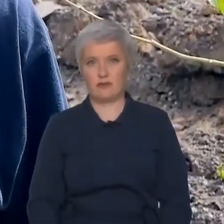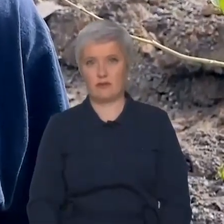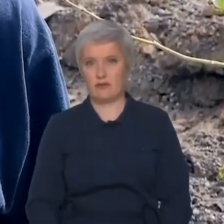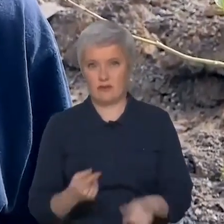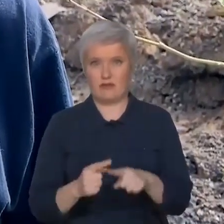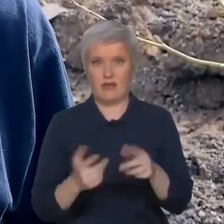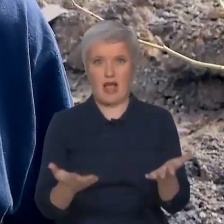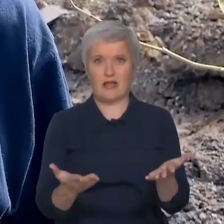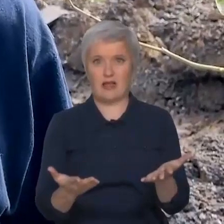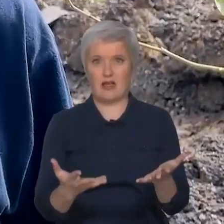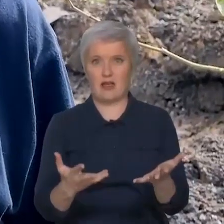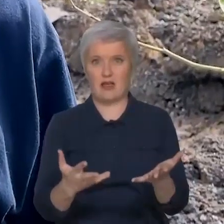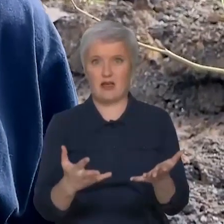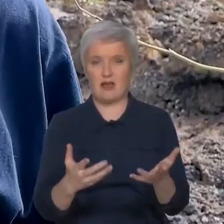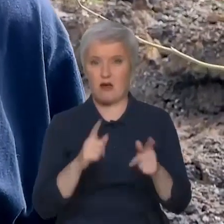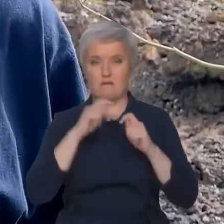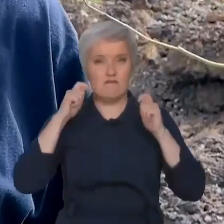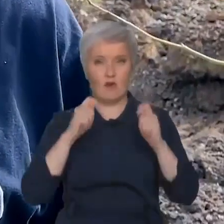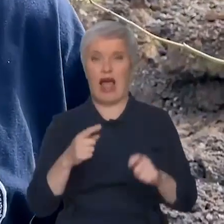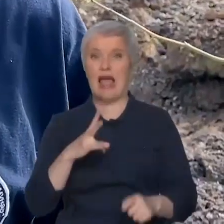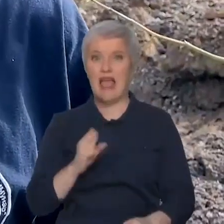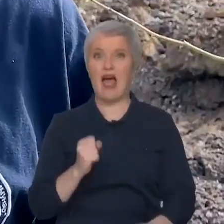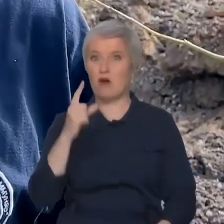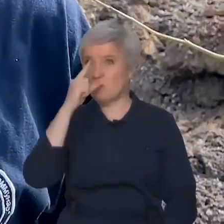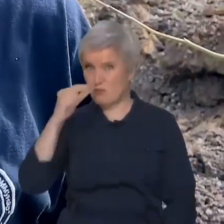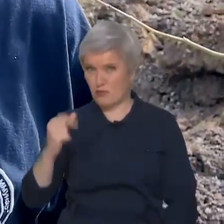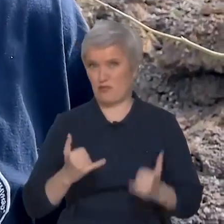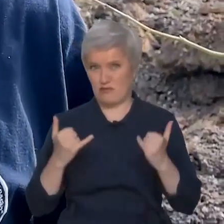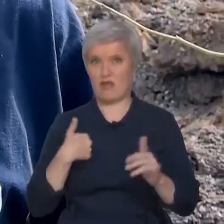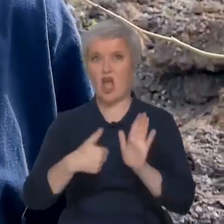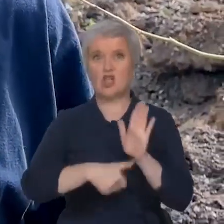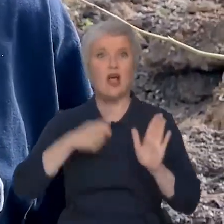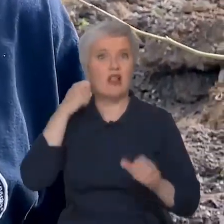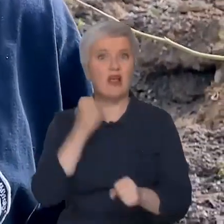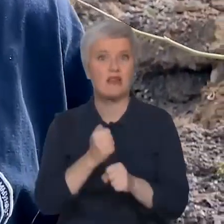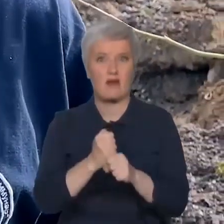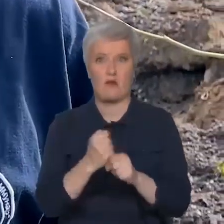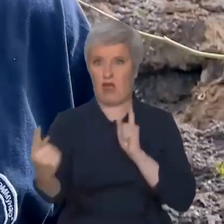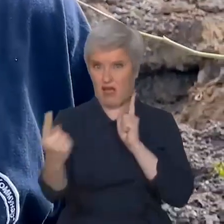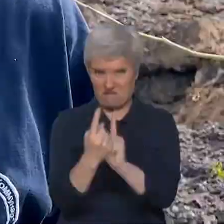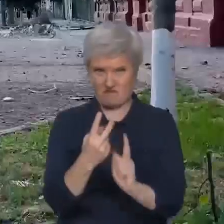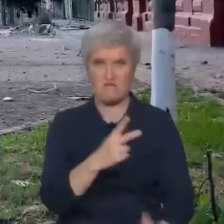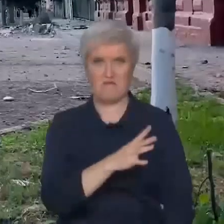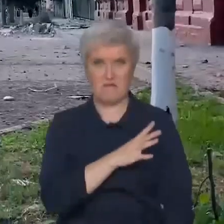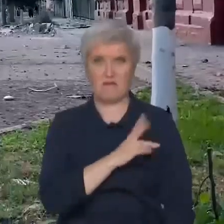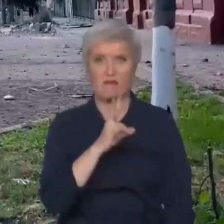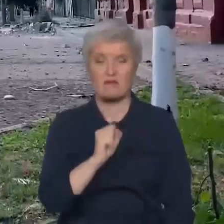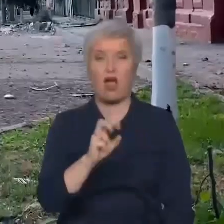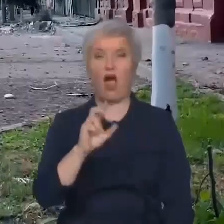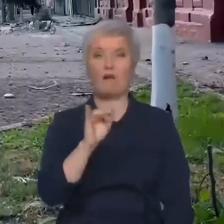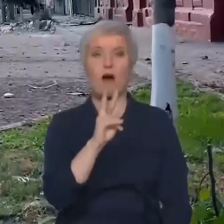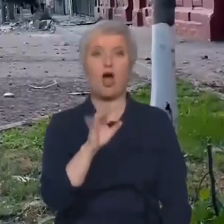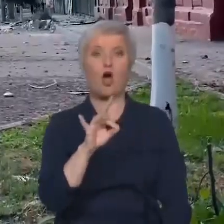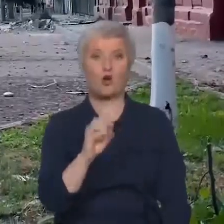Путіним. Це ж подарунок. Я на нього 60 років працював. І з ним зустрічався на Байконурі.